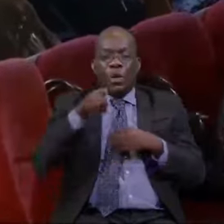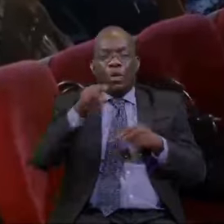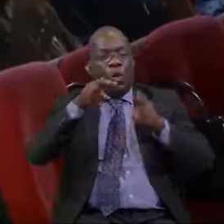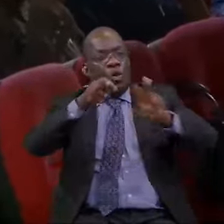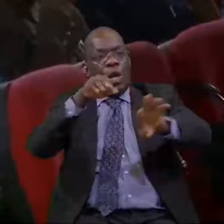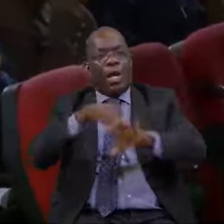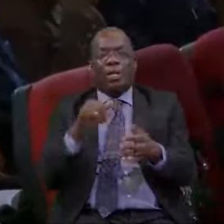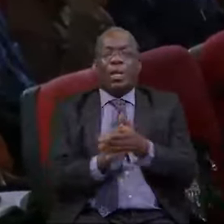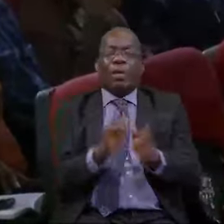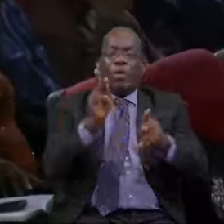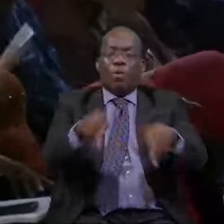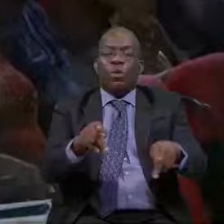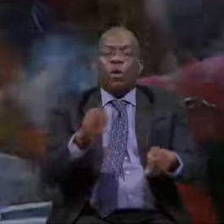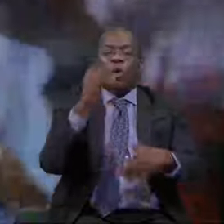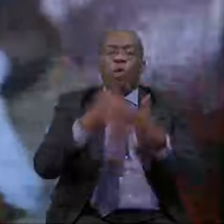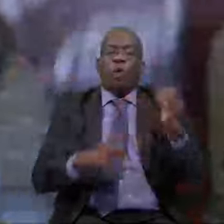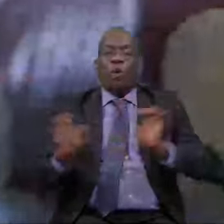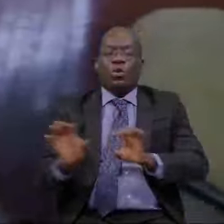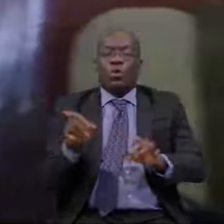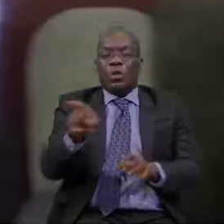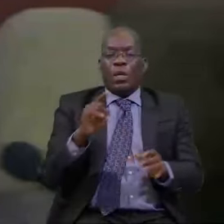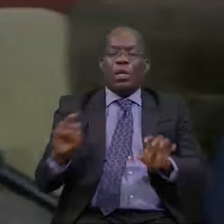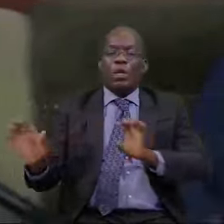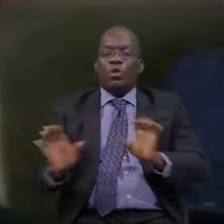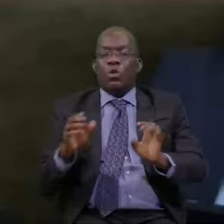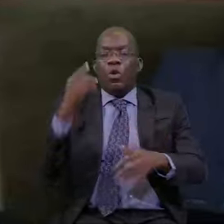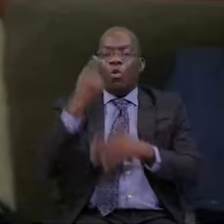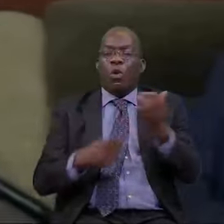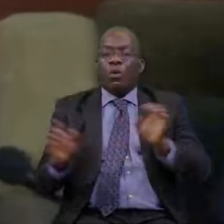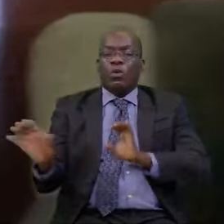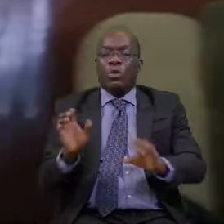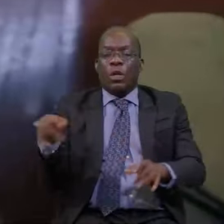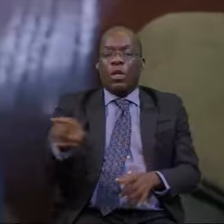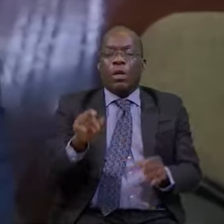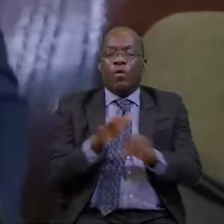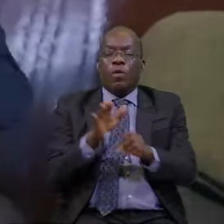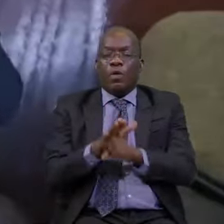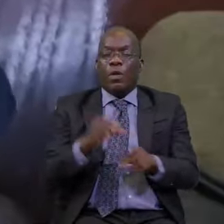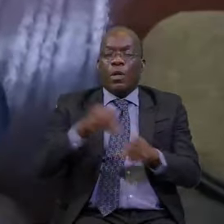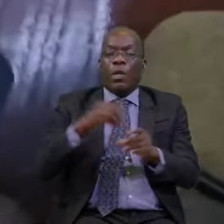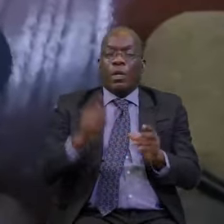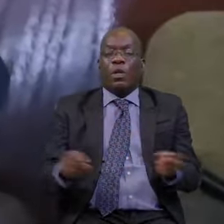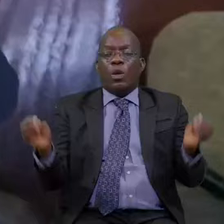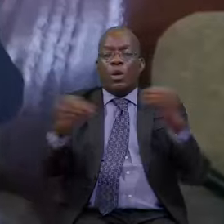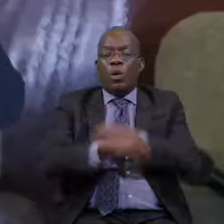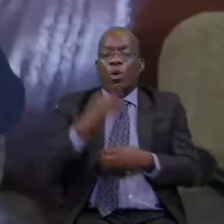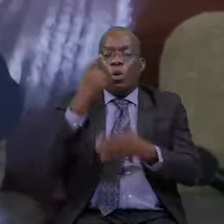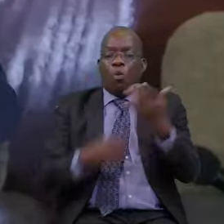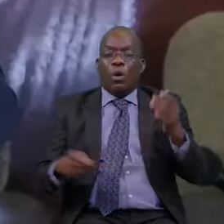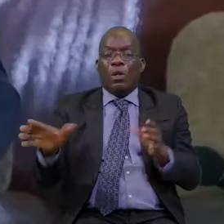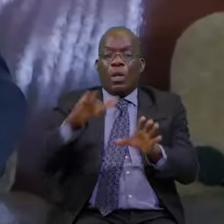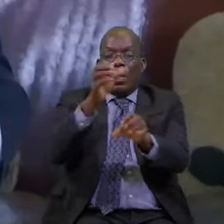voir les gens. N'allez pas voir seulement, chercher seulement ce qu'ils produisent, ce qu'ils font dans la société et ce qu'ils réalisent pour